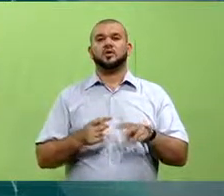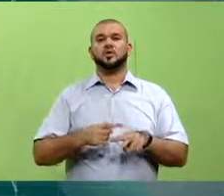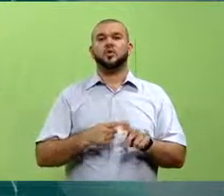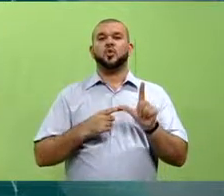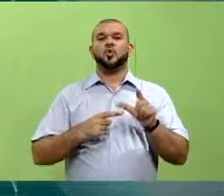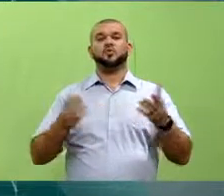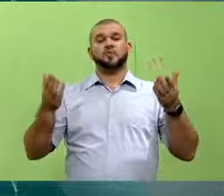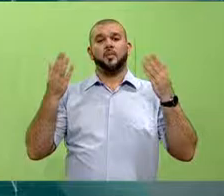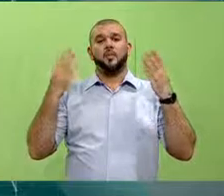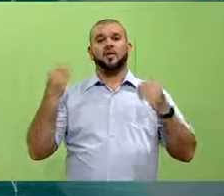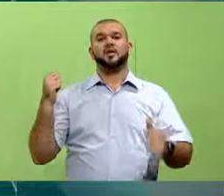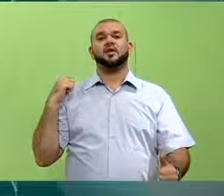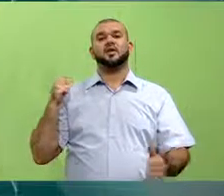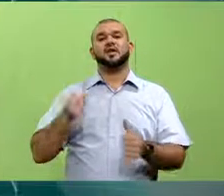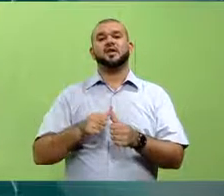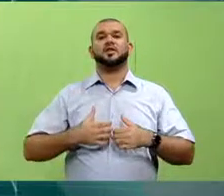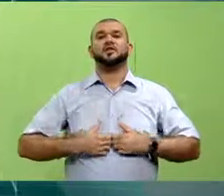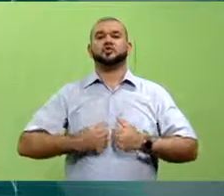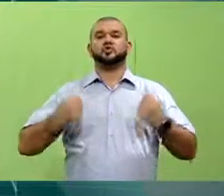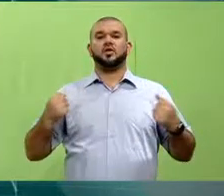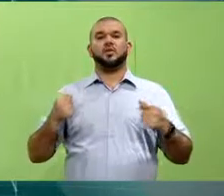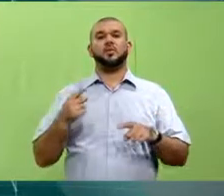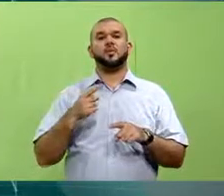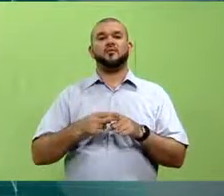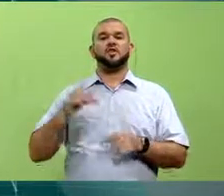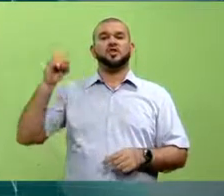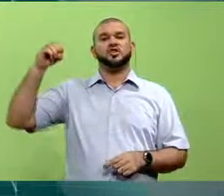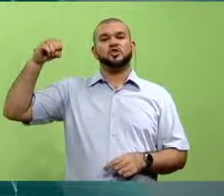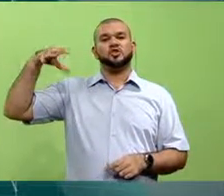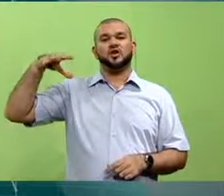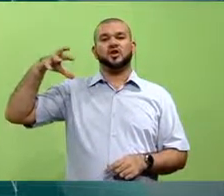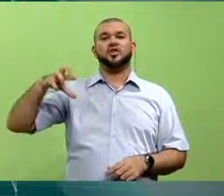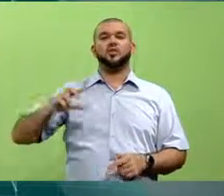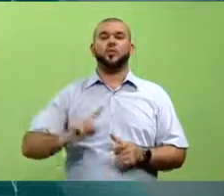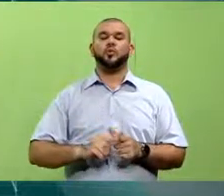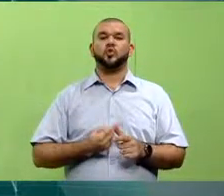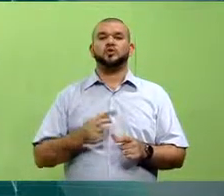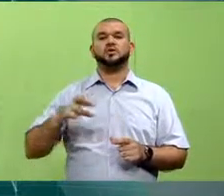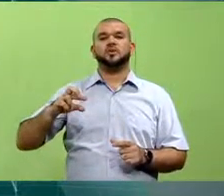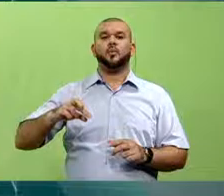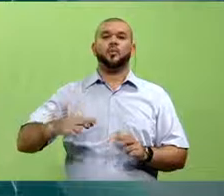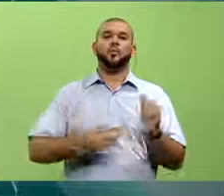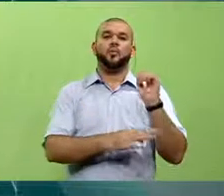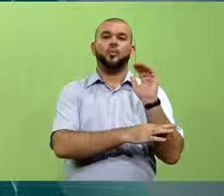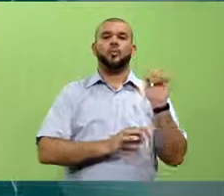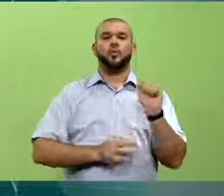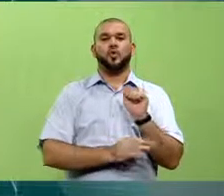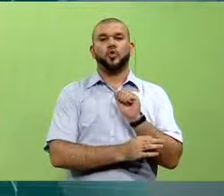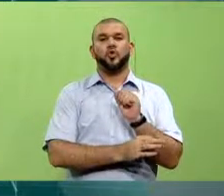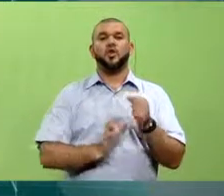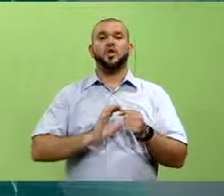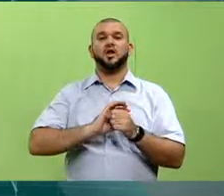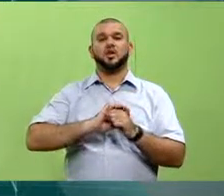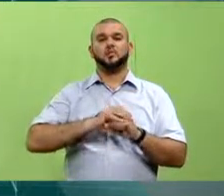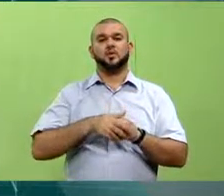ve ışıklandırma projesi protokolü kapsamında tümüyle yenilenen Kumsal Parkı